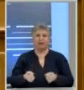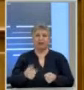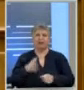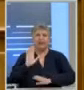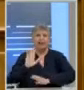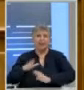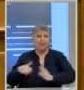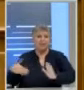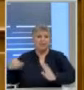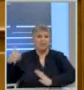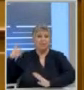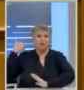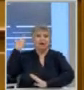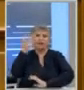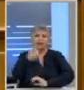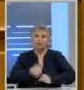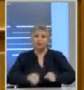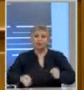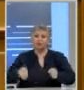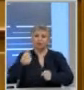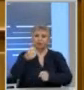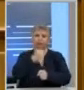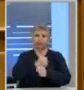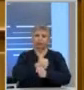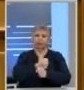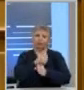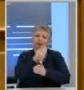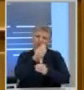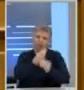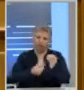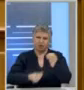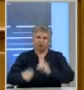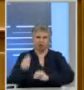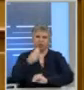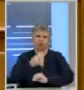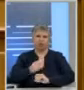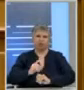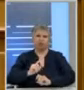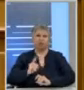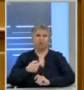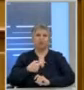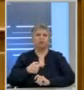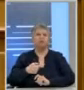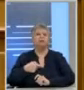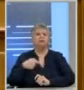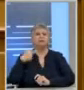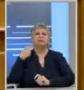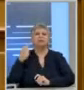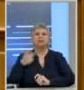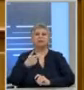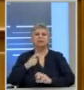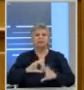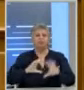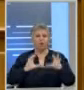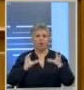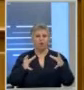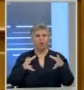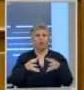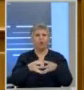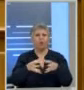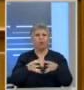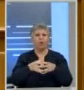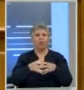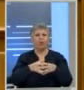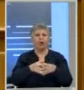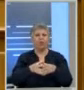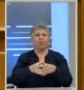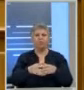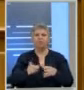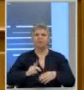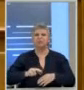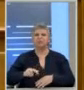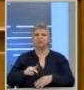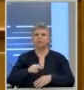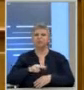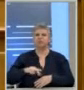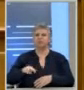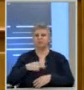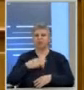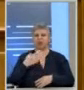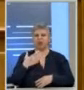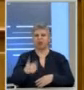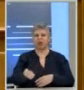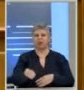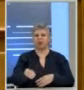από τη χώρα. Δημιουργείτε ένα νέο κομματικό στρατό και χτίζεται ένα νέο πελατειακό